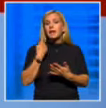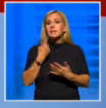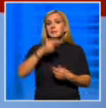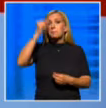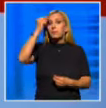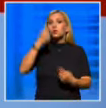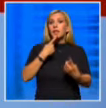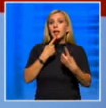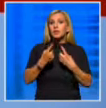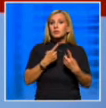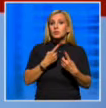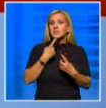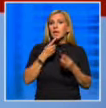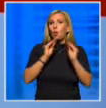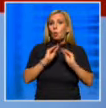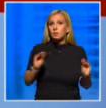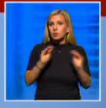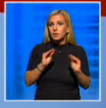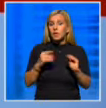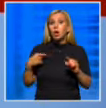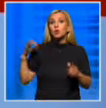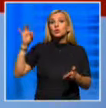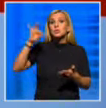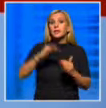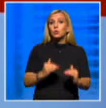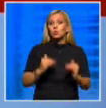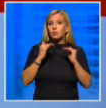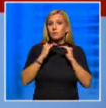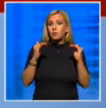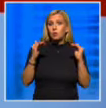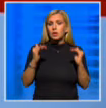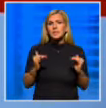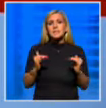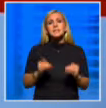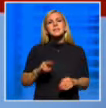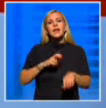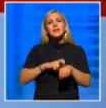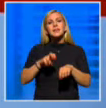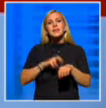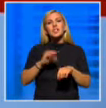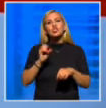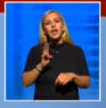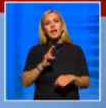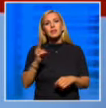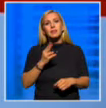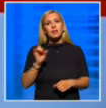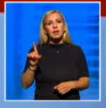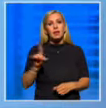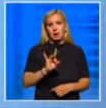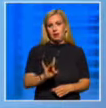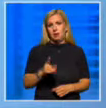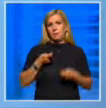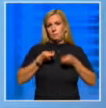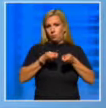български разговор който, за образованието, който стигна до нивото за джендър пропагандата?